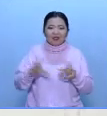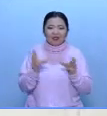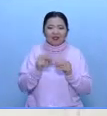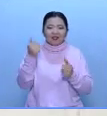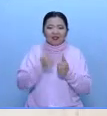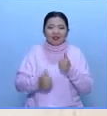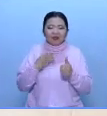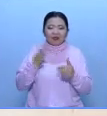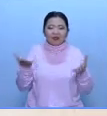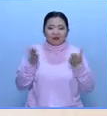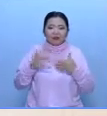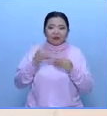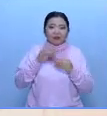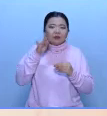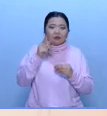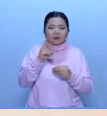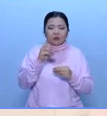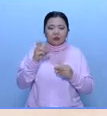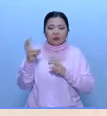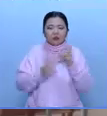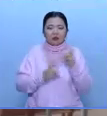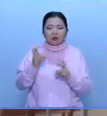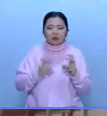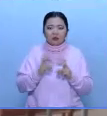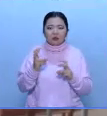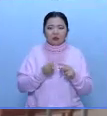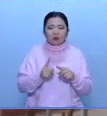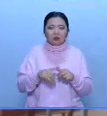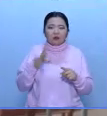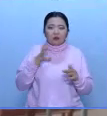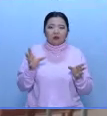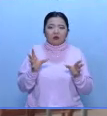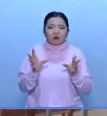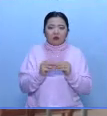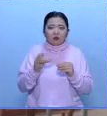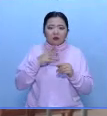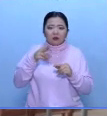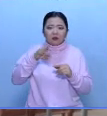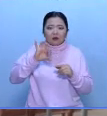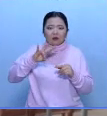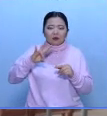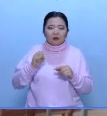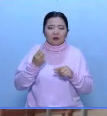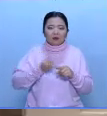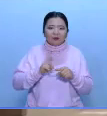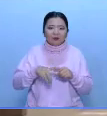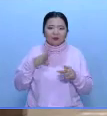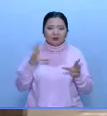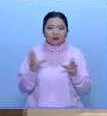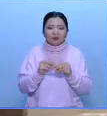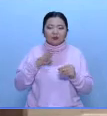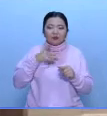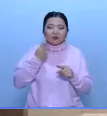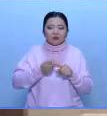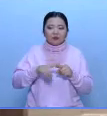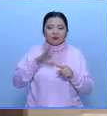учаскесінде 1324 сүзгі тармақ алмастырылды. Бұл ластаушы заттардың жылына 2,7 тоннаға азайтуға мүмкіндік береді. Осыған ұқсас